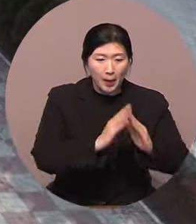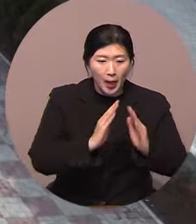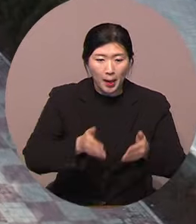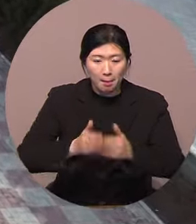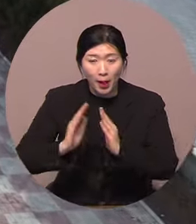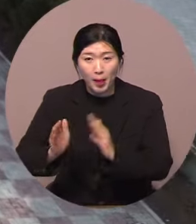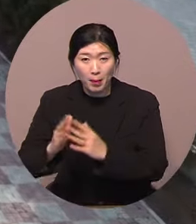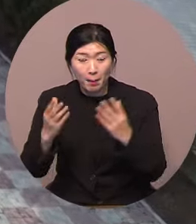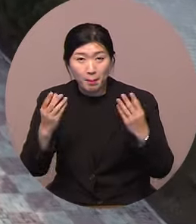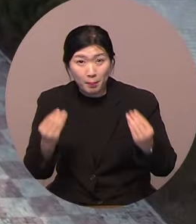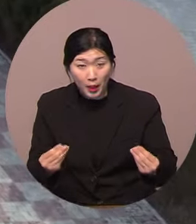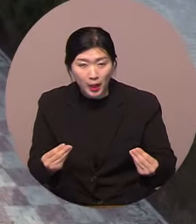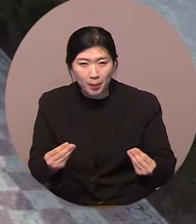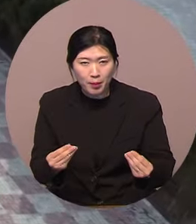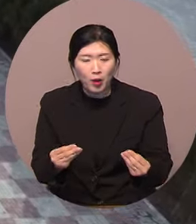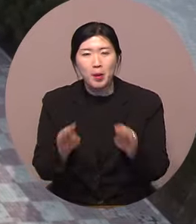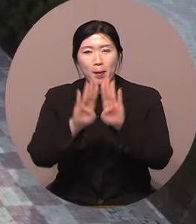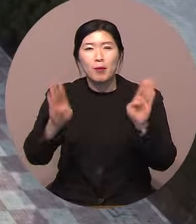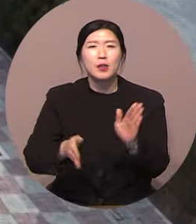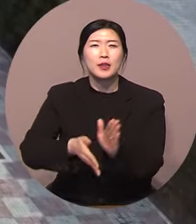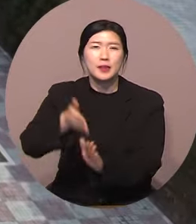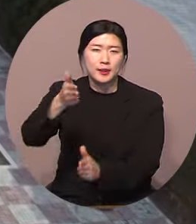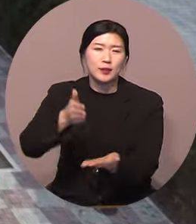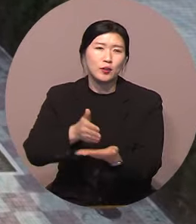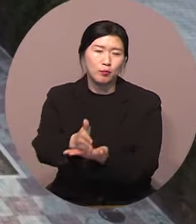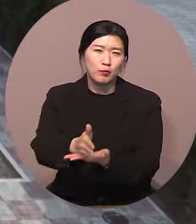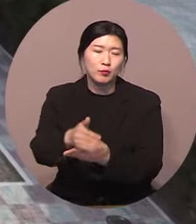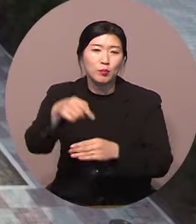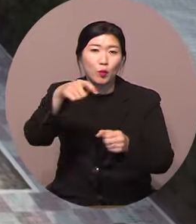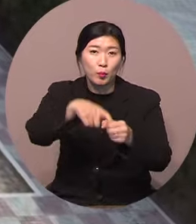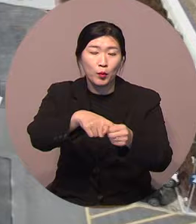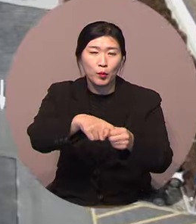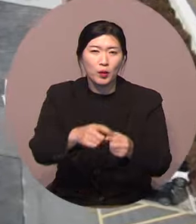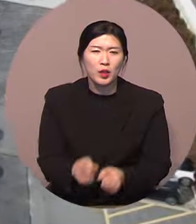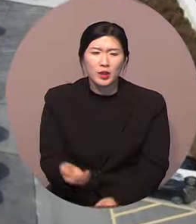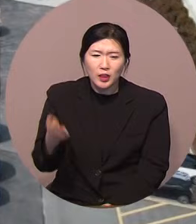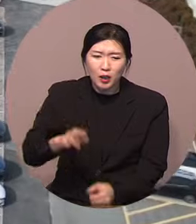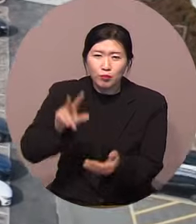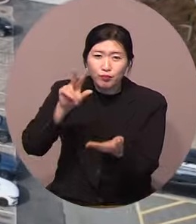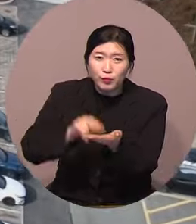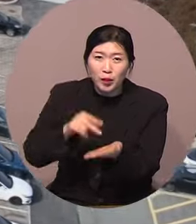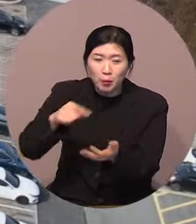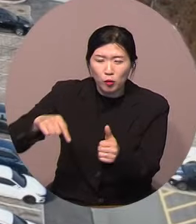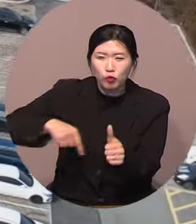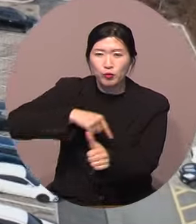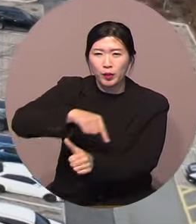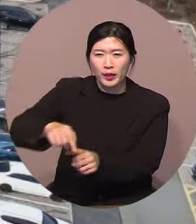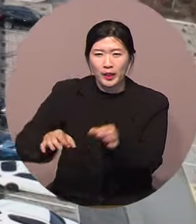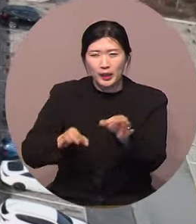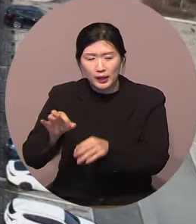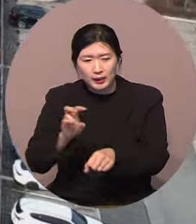세종시는 명실상부한 박물관 도시로 거듭나게 되는데 앞으로 단지 내 편의 상업시설